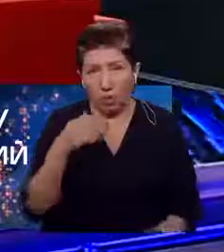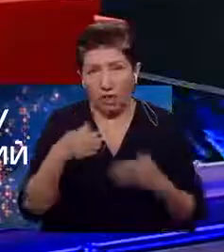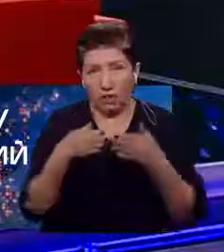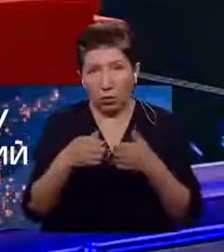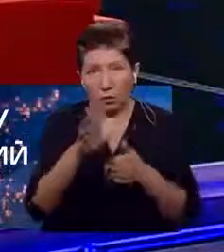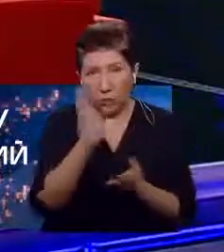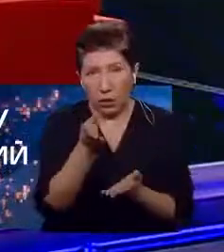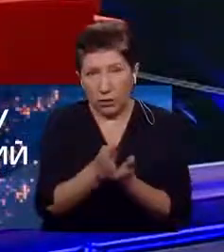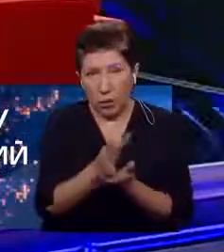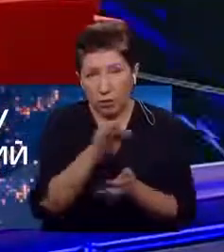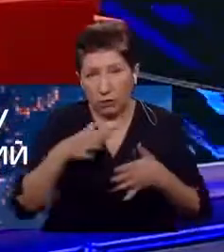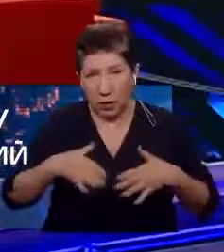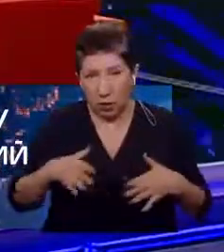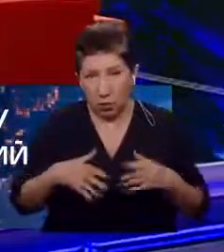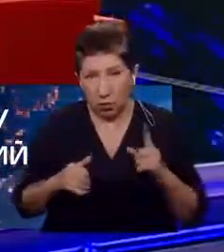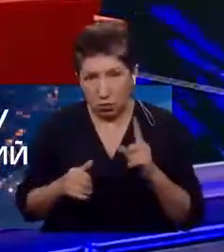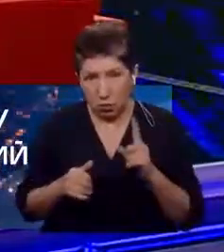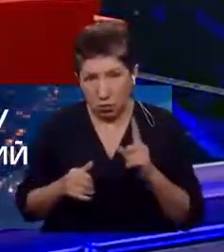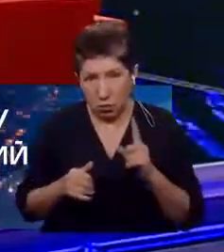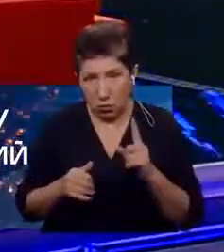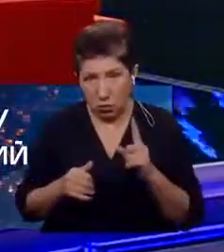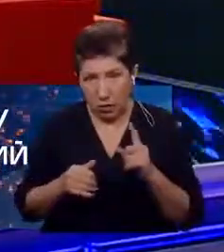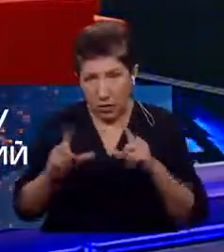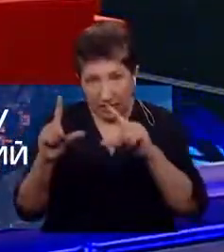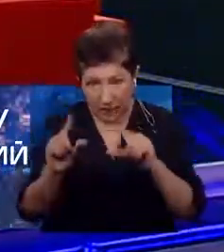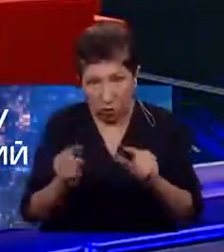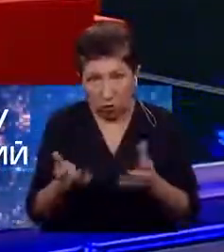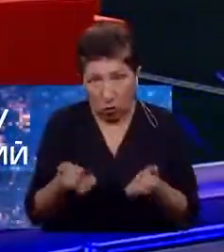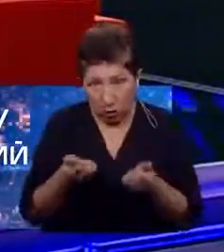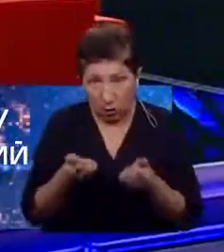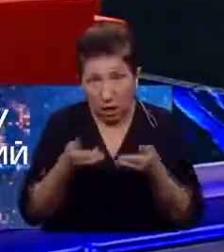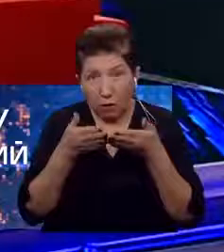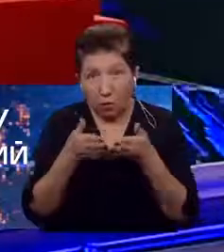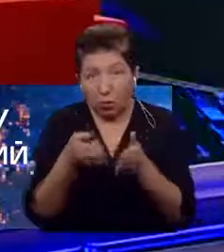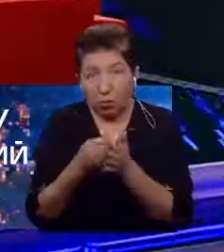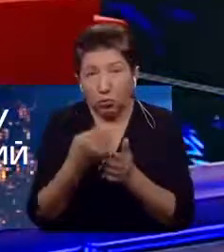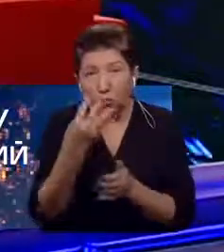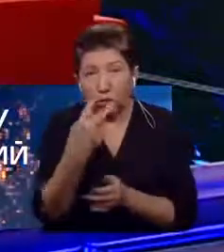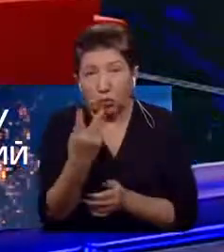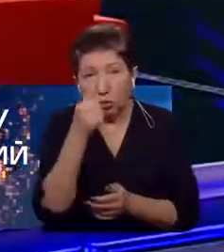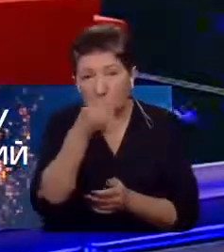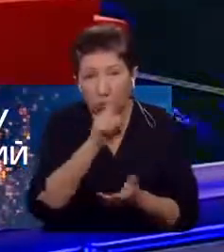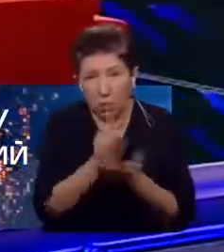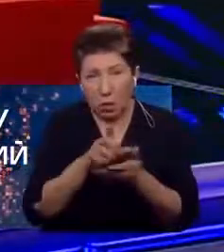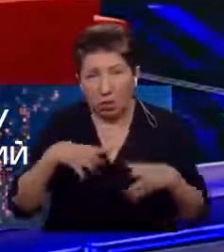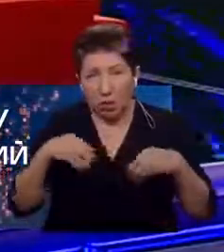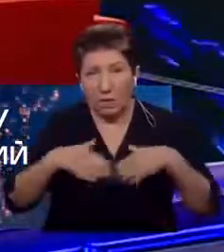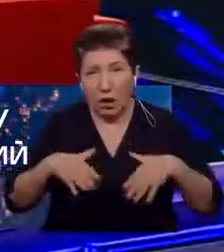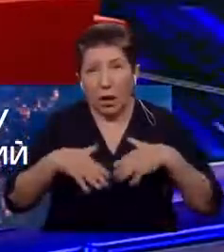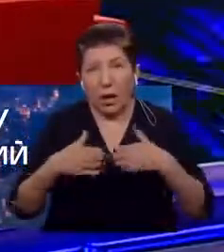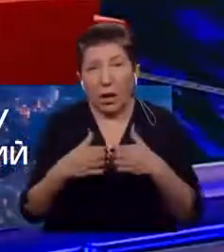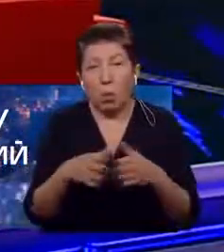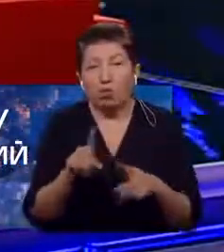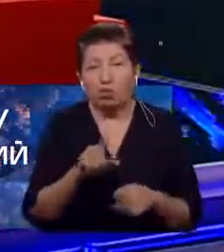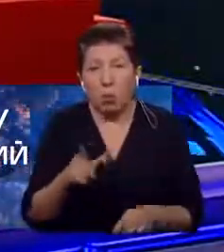буде знаходитися в Криму. Ця знижка отримана. Флот до 42-го року має бути в Криму. Що отримуємо